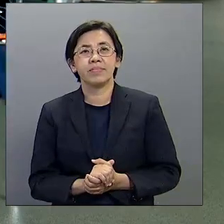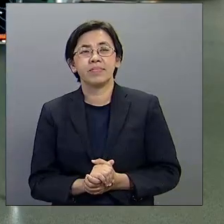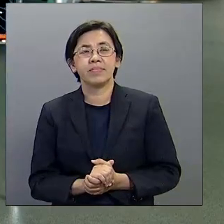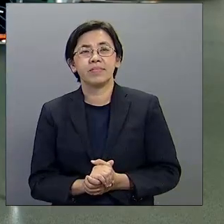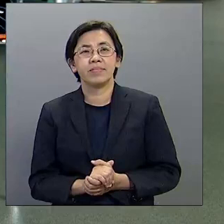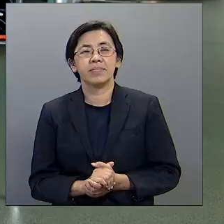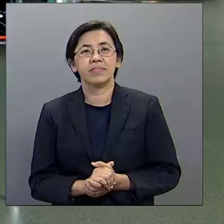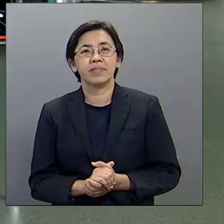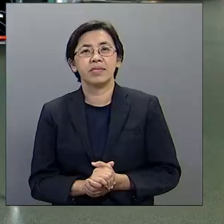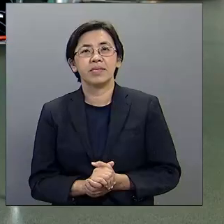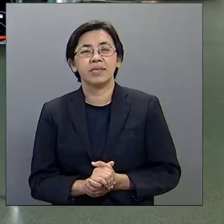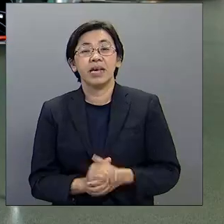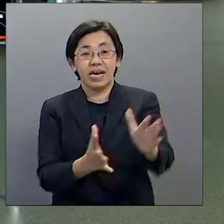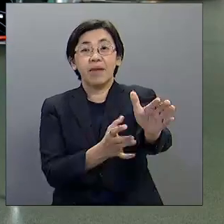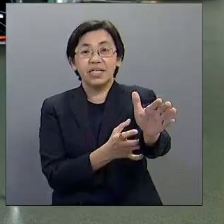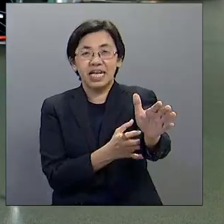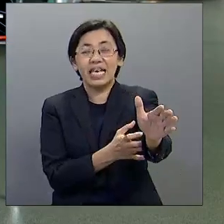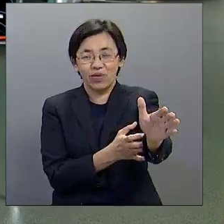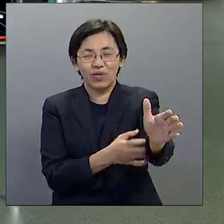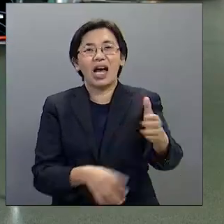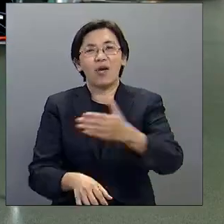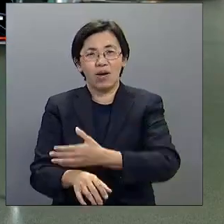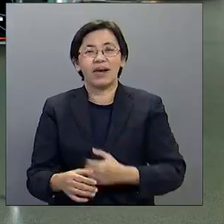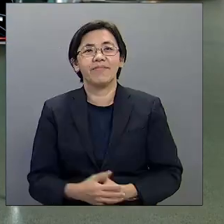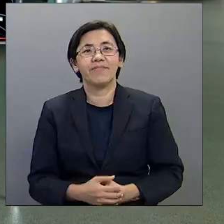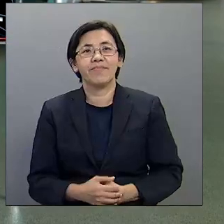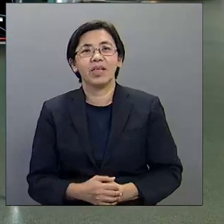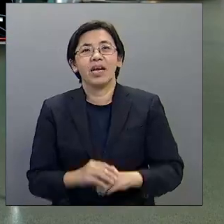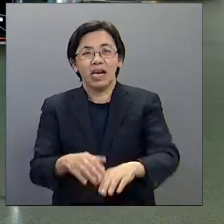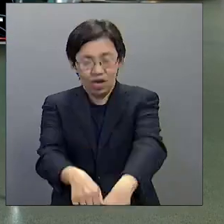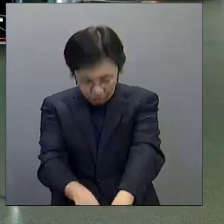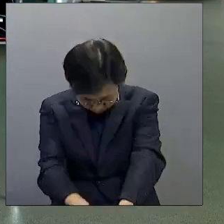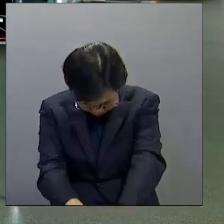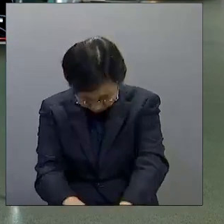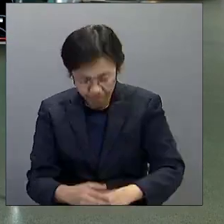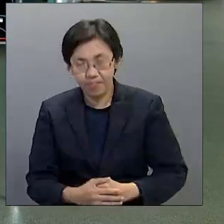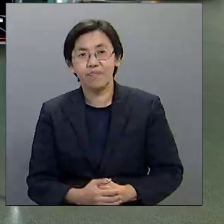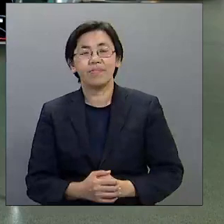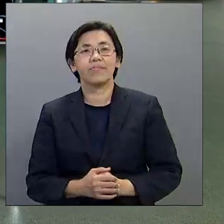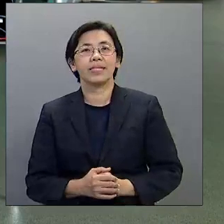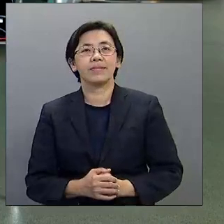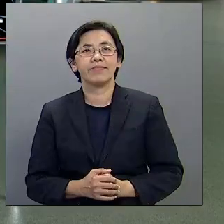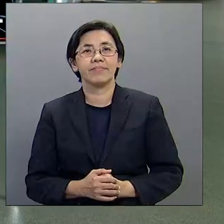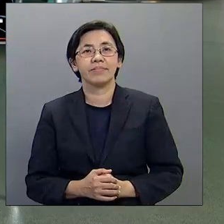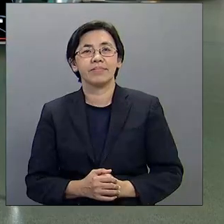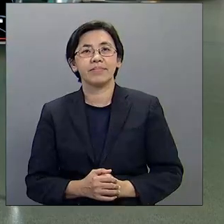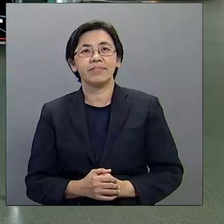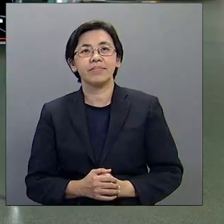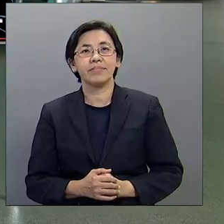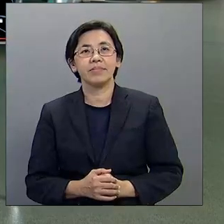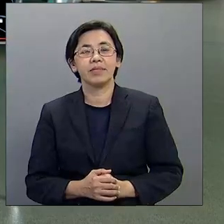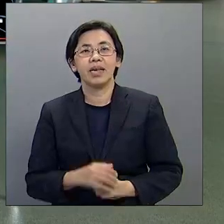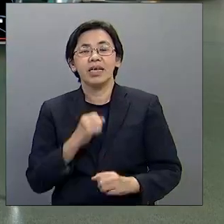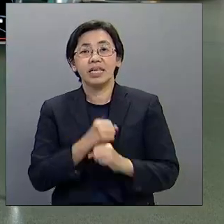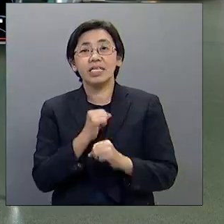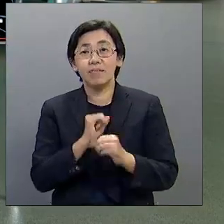แบบนี้เลยค่ะ ข้างที่ตึงวางด้านบน ใช่แล้วก็ก้มตัวไปข้างหน้าเลยเอามือไปด้านหน้าแบบนี้ค่ะถ้าทำถูกจะ